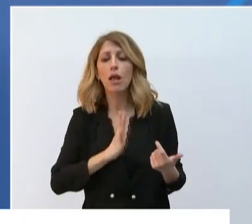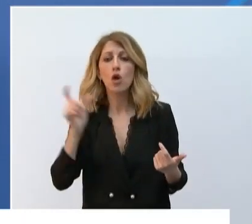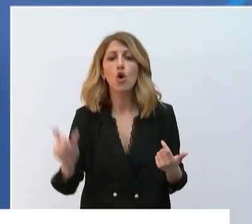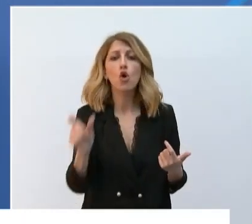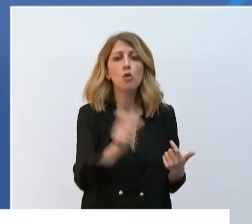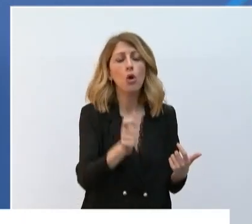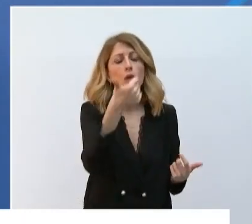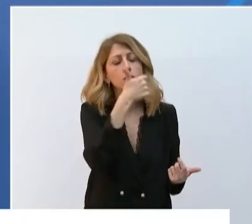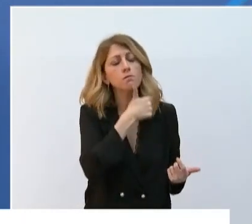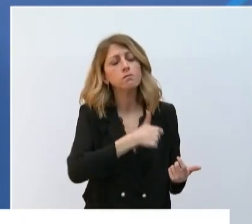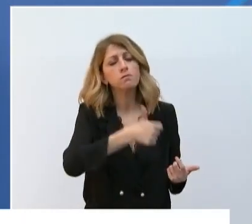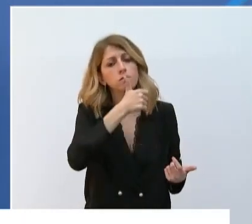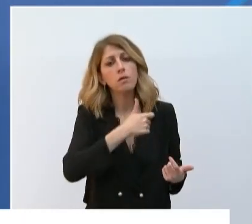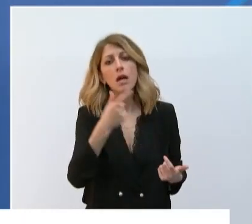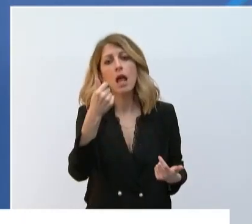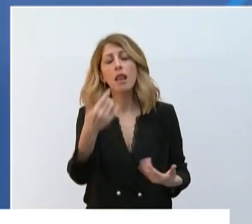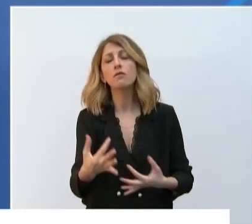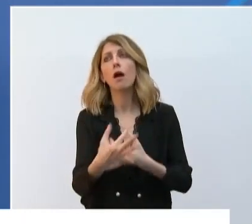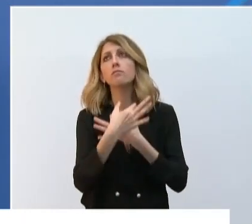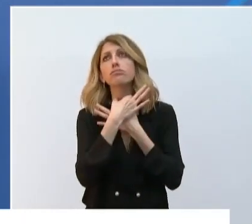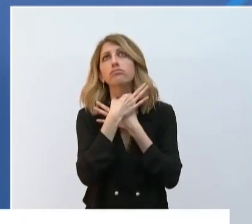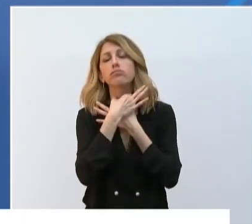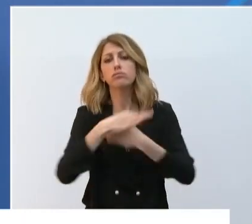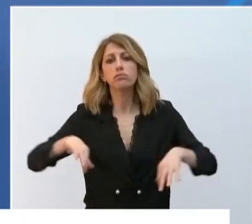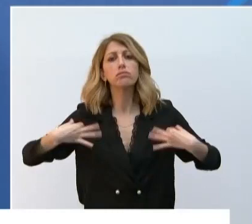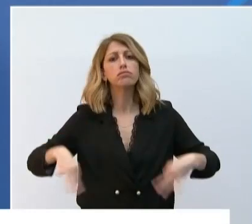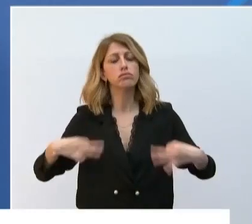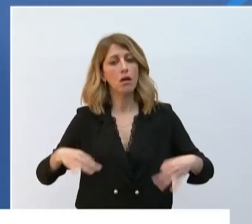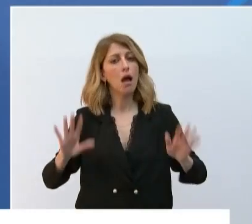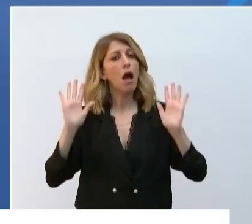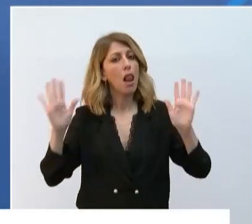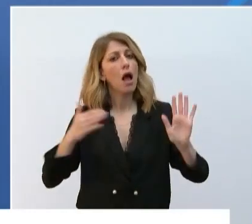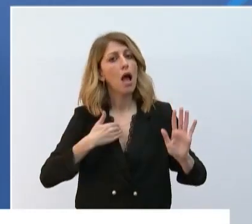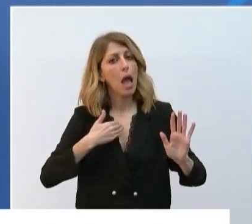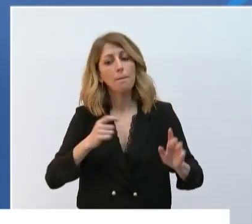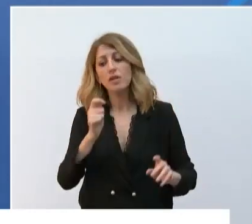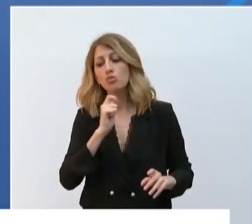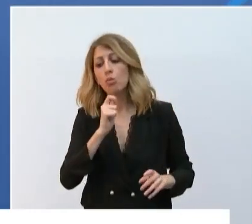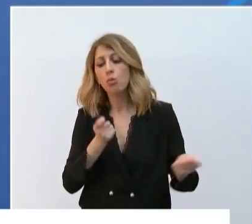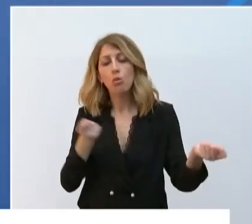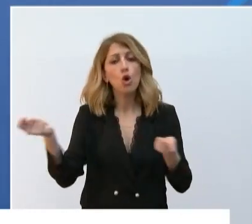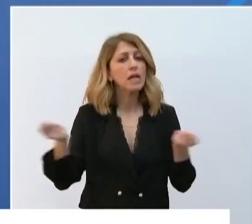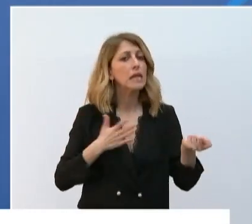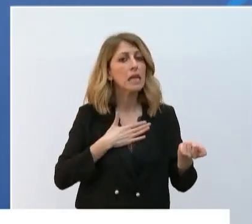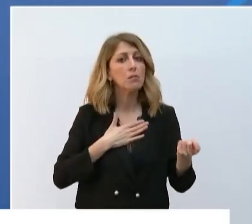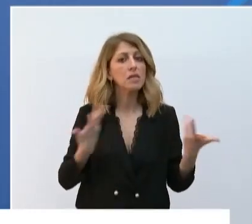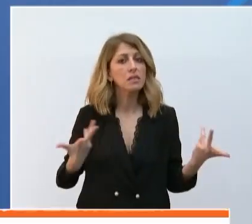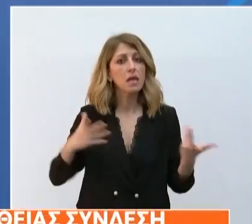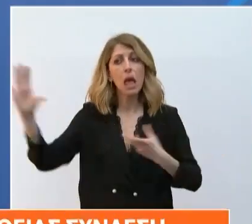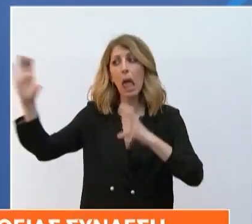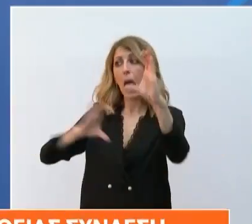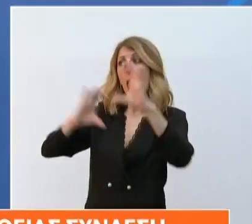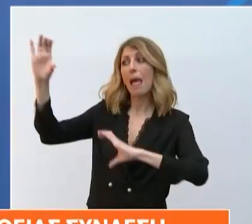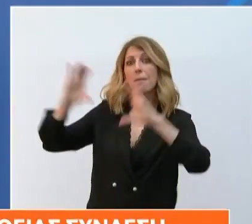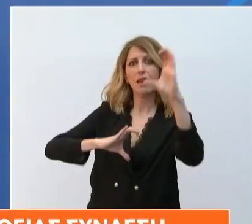Όμως η πολιτική την οποία έχουμε εφαρμόσει, οι επενδύσεις, η εξωστρέφεια, η ανταγωνιστικότητα, είναι αυτή η οποία δημιουργεί τον